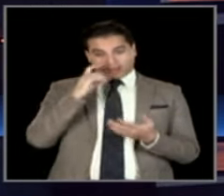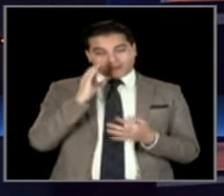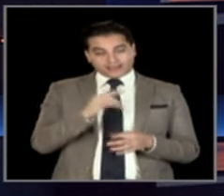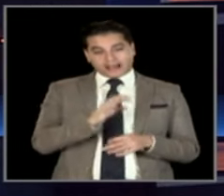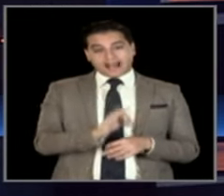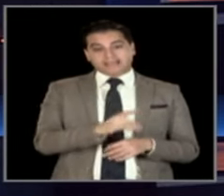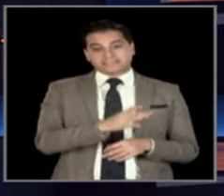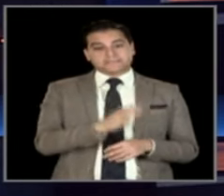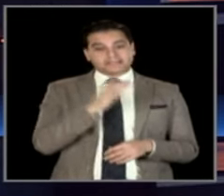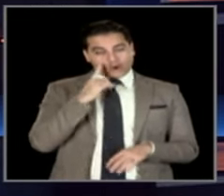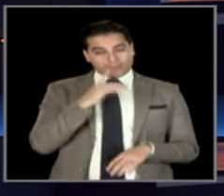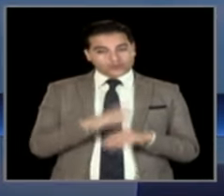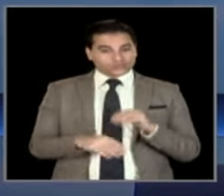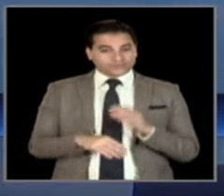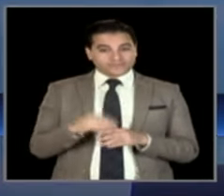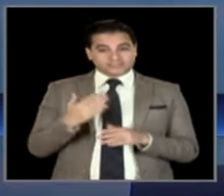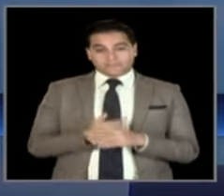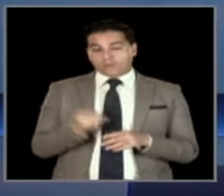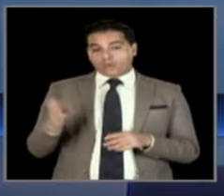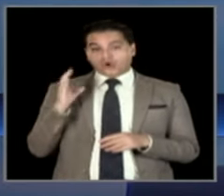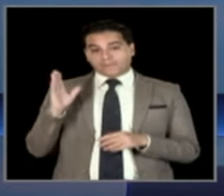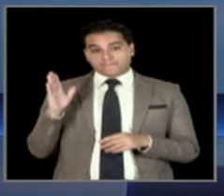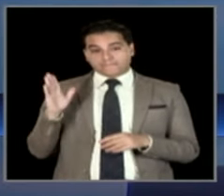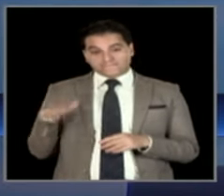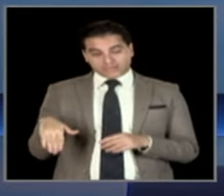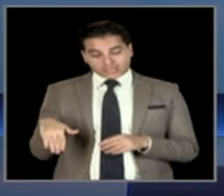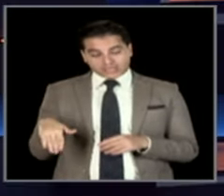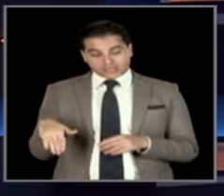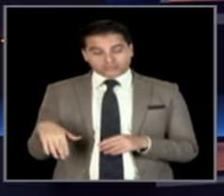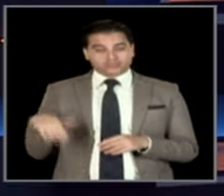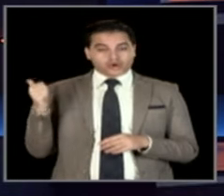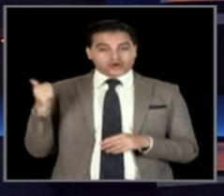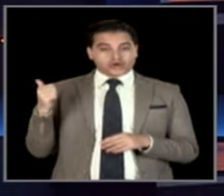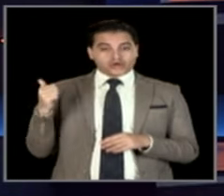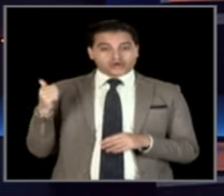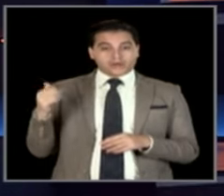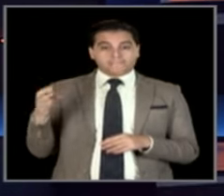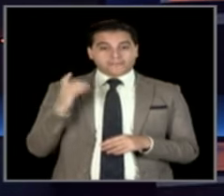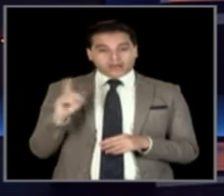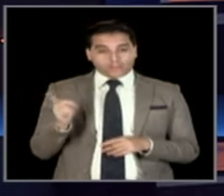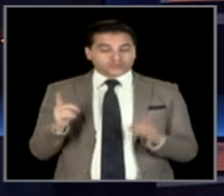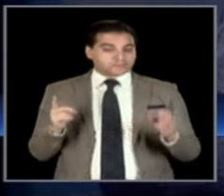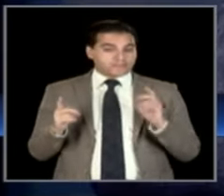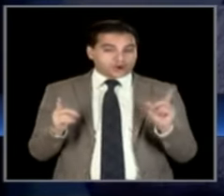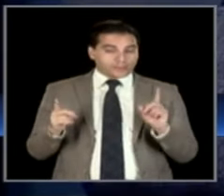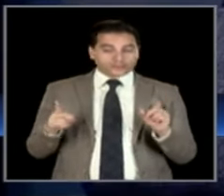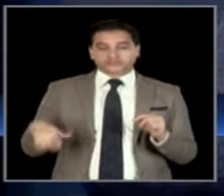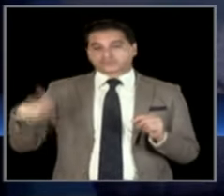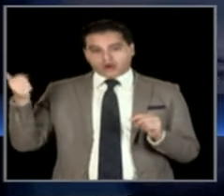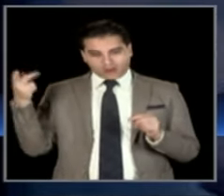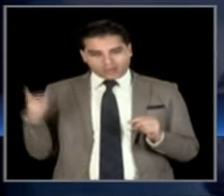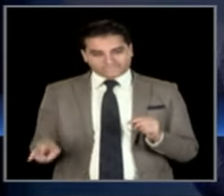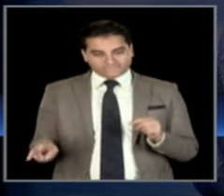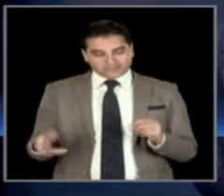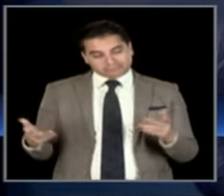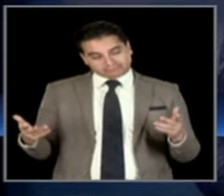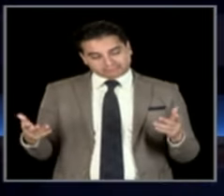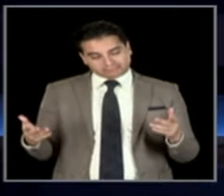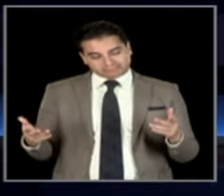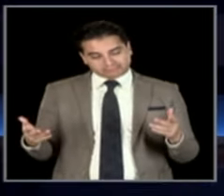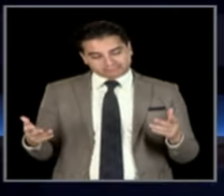جدا طبعا. عزة عندك فرصتين، انك تجاوبي صح او نورهان ما